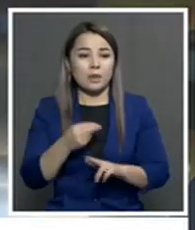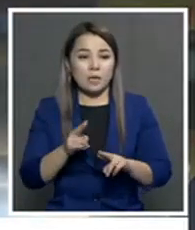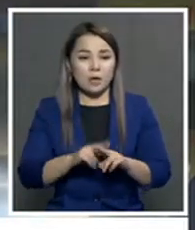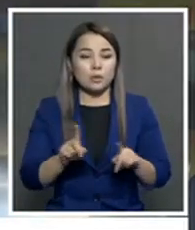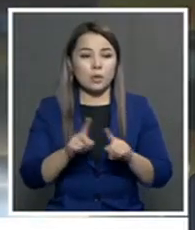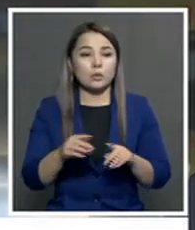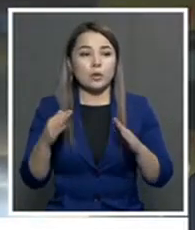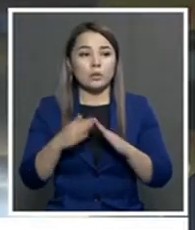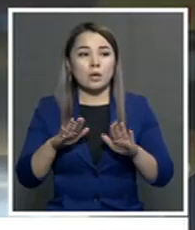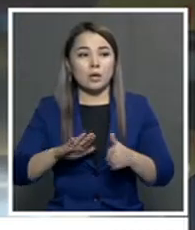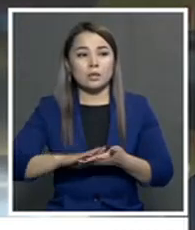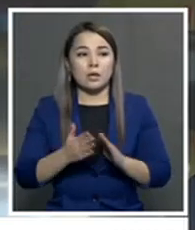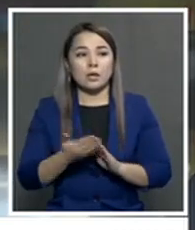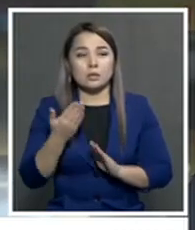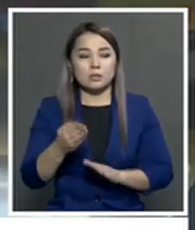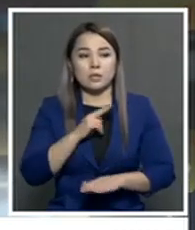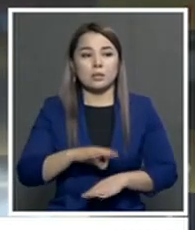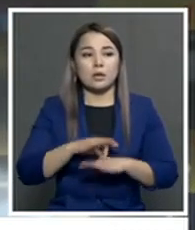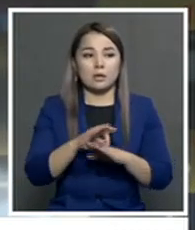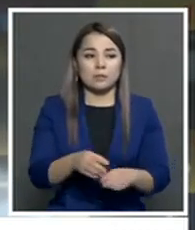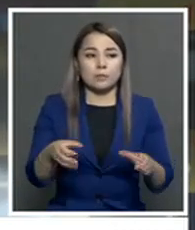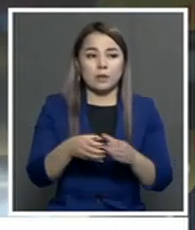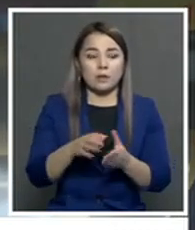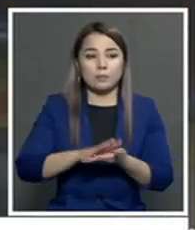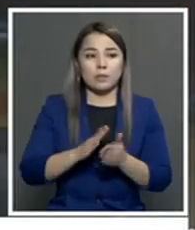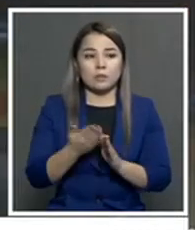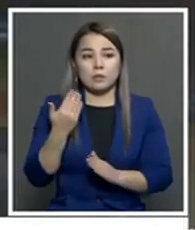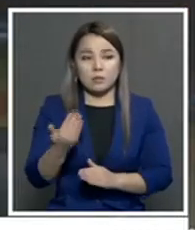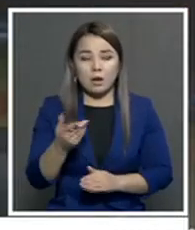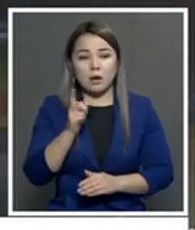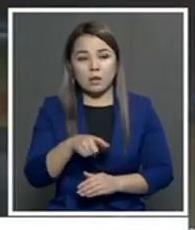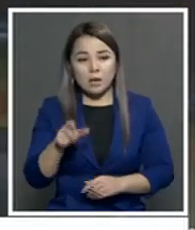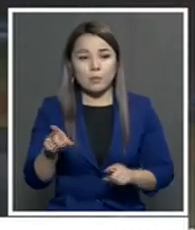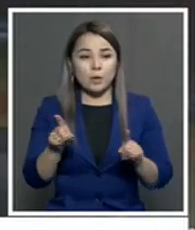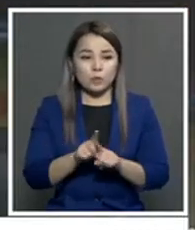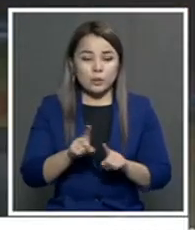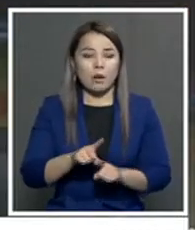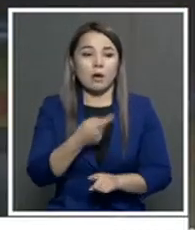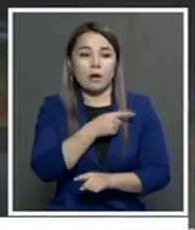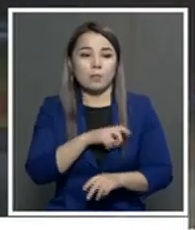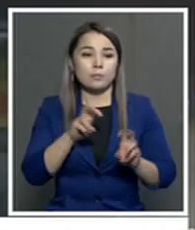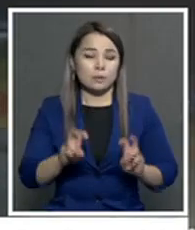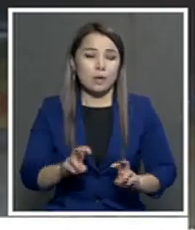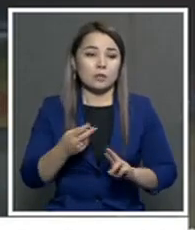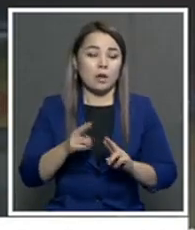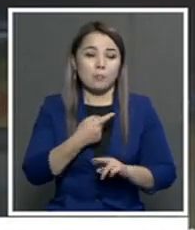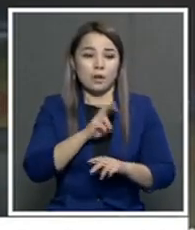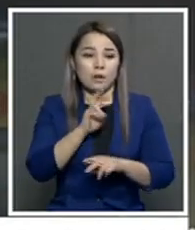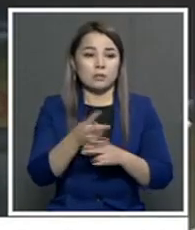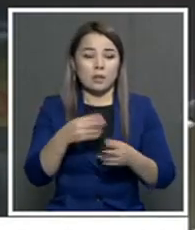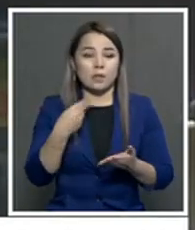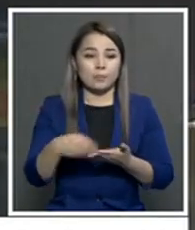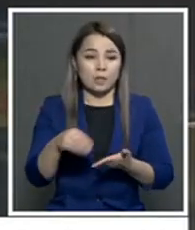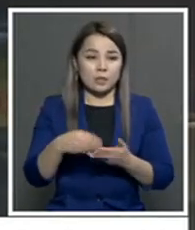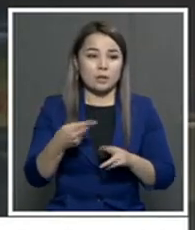үйге керек жағдайда арнайы мобильный топтар арқылы азаматтарымыз аптекаларды аралап жүрмес үшін сондай мүмкіндікті ол